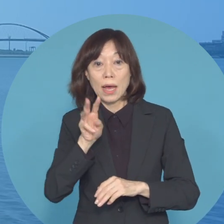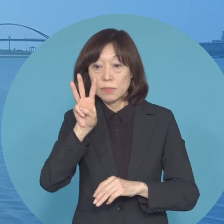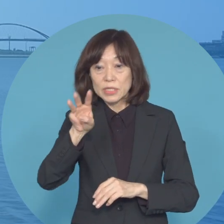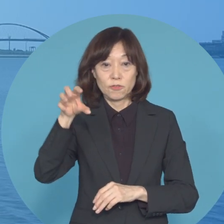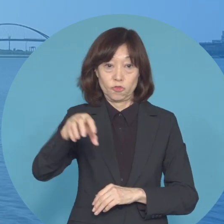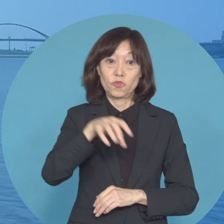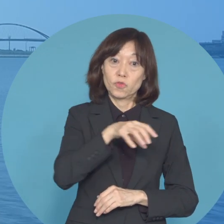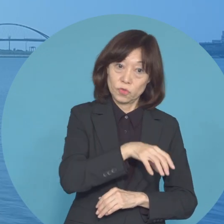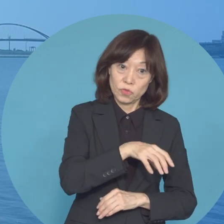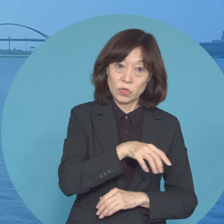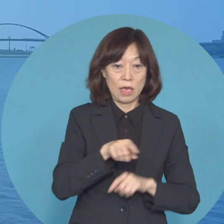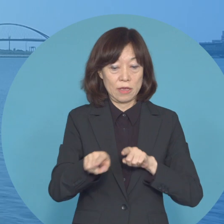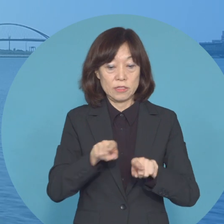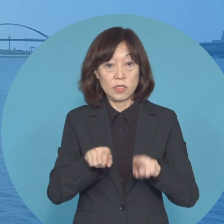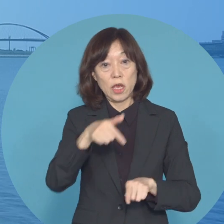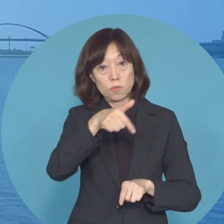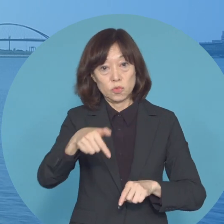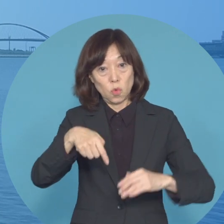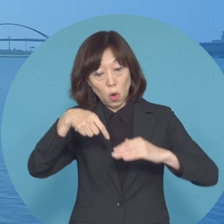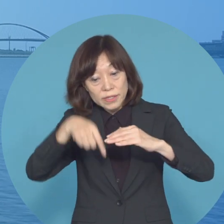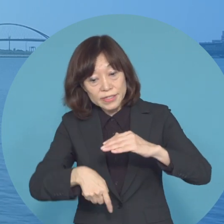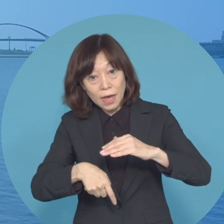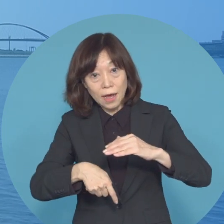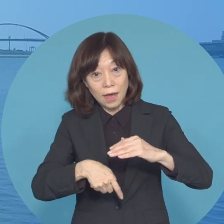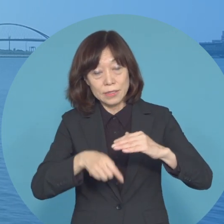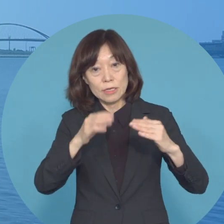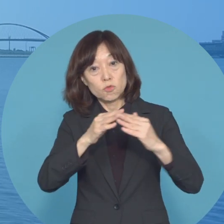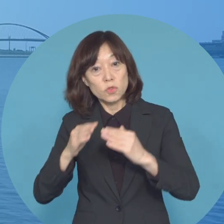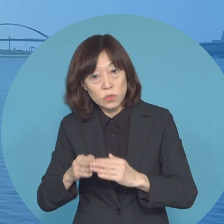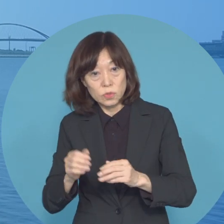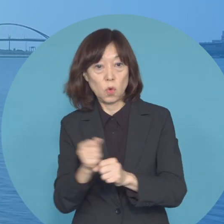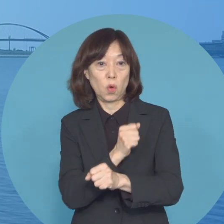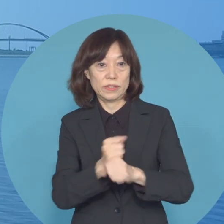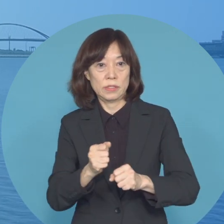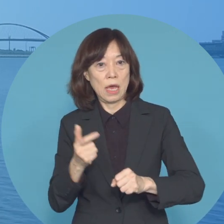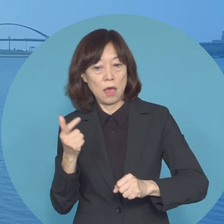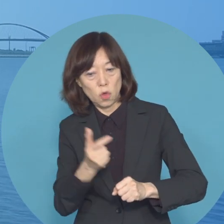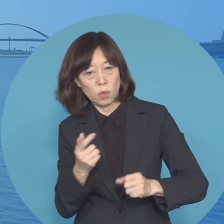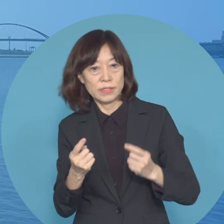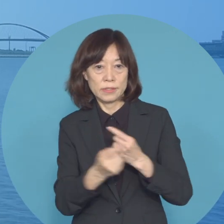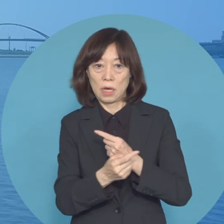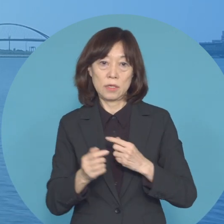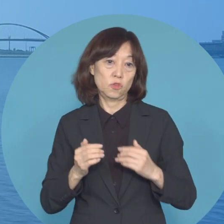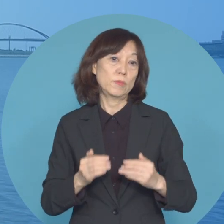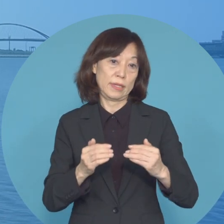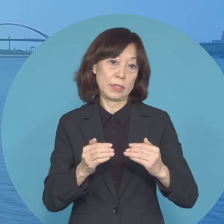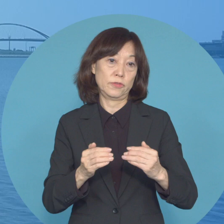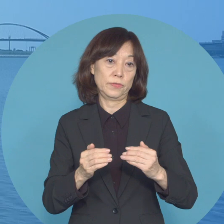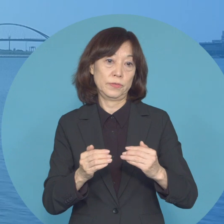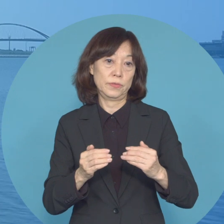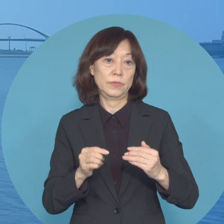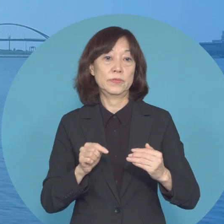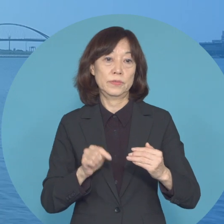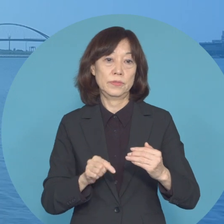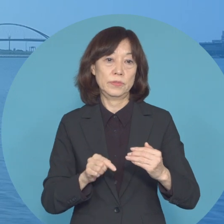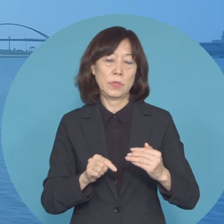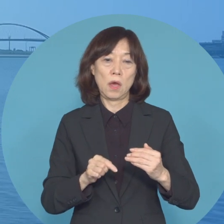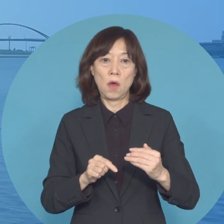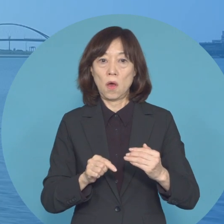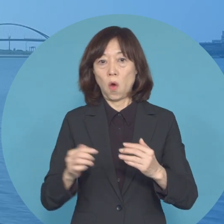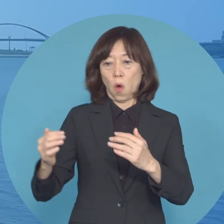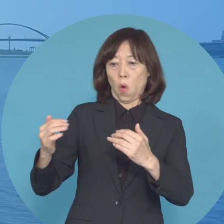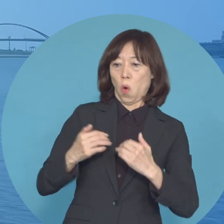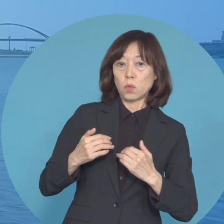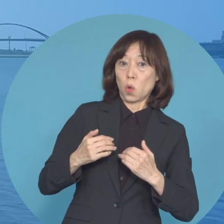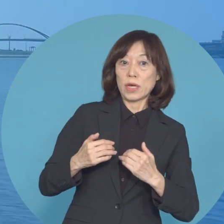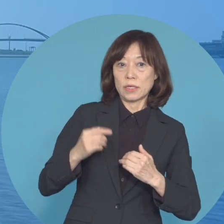でも、司令部を地下に移す工事や強靭化が進められています。